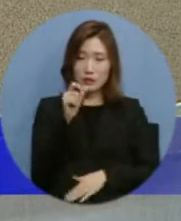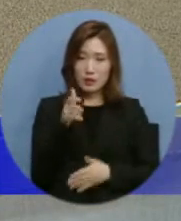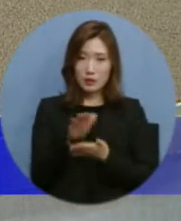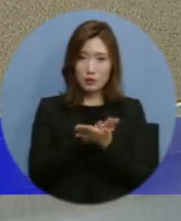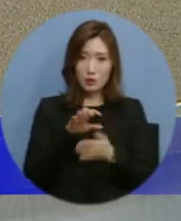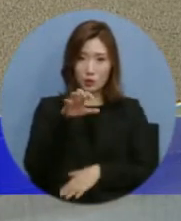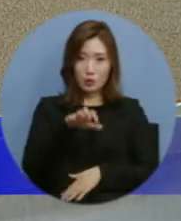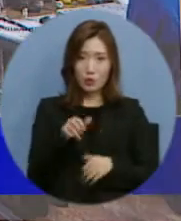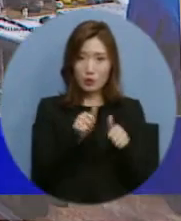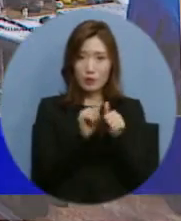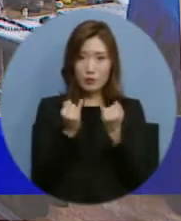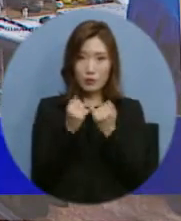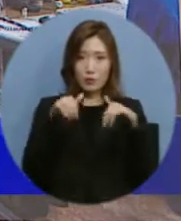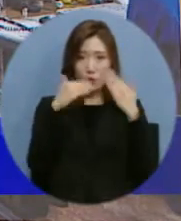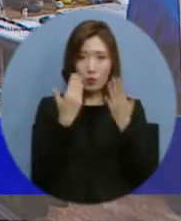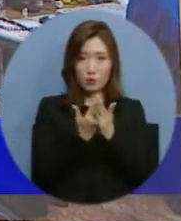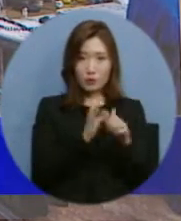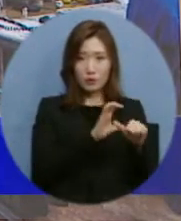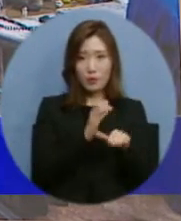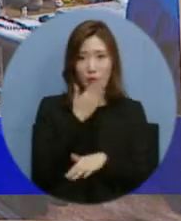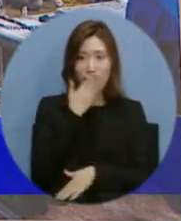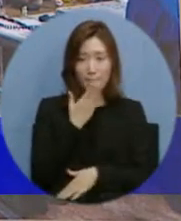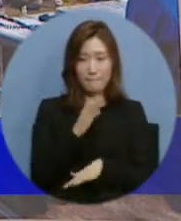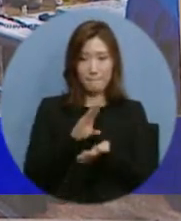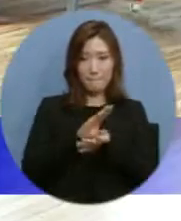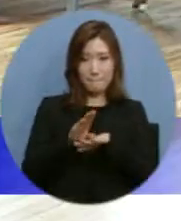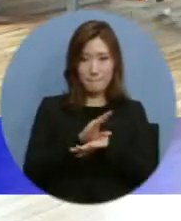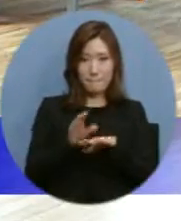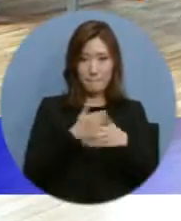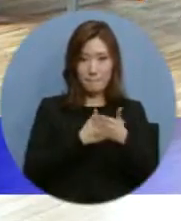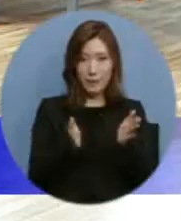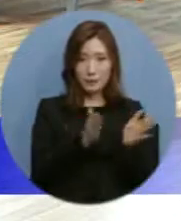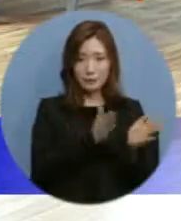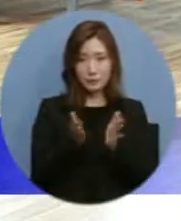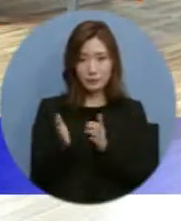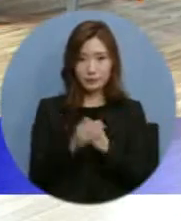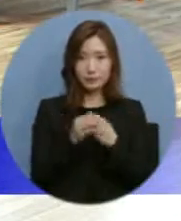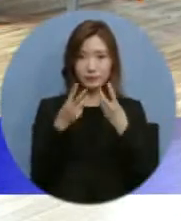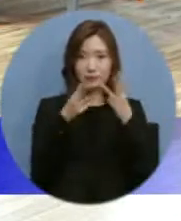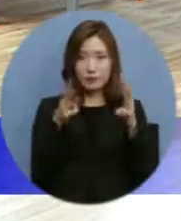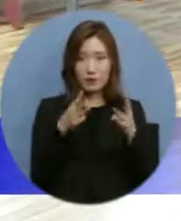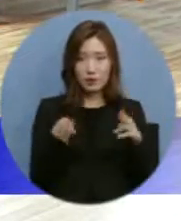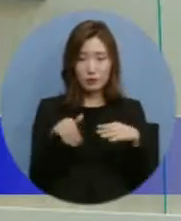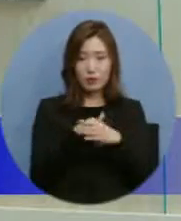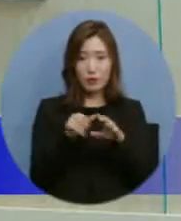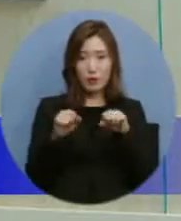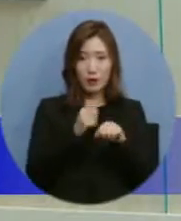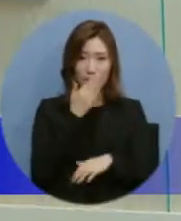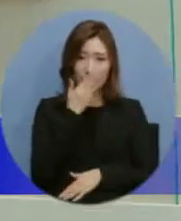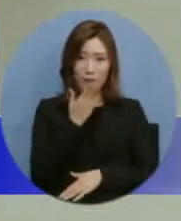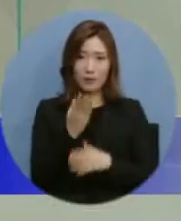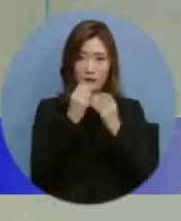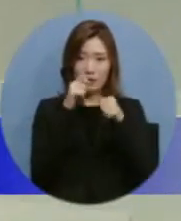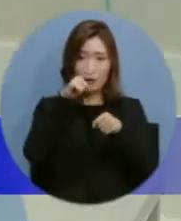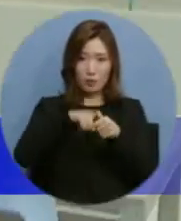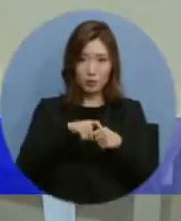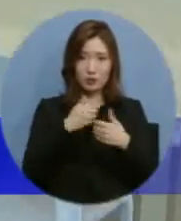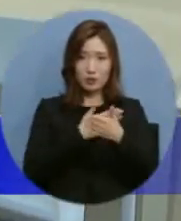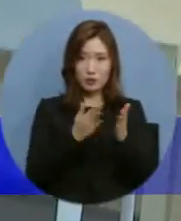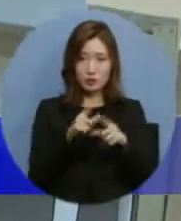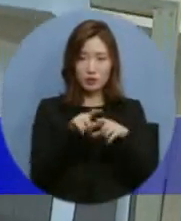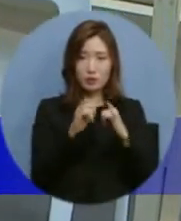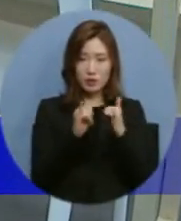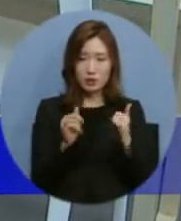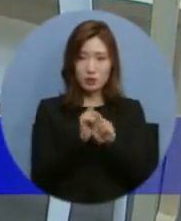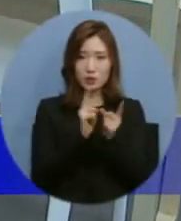놀이터와 남녀노소 모두 사용할 수 있는 컴퓨터실이 마련됐습니다. 3층에는 문화활동이 가능한 다목적실과